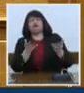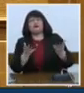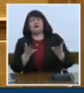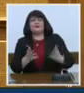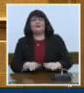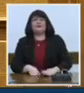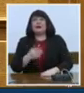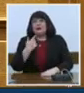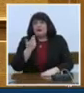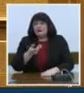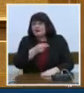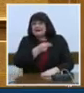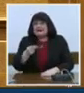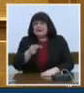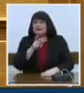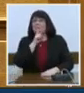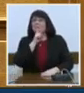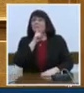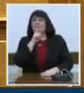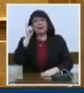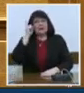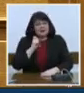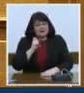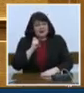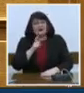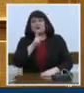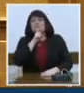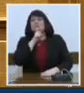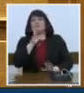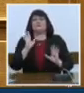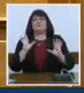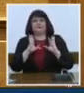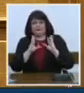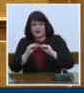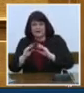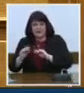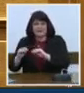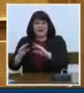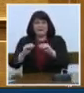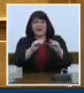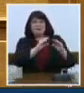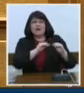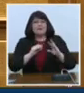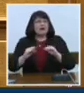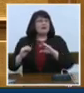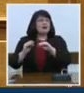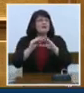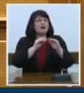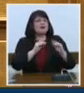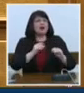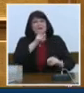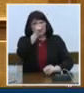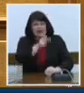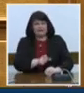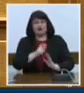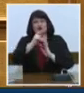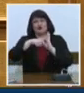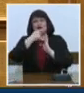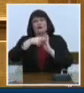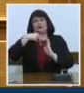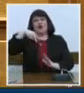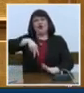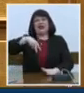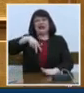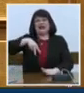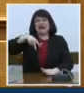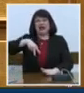συγκάλυπτε. Και από τις πρώτες φήμες, από τη στιγμή που άρχισαν να δακινούνται οι πρώτες φήμες γύρω από το πρόσωπό του, ασφαλώς και το Υπουργείο